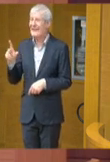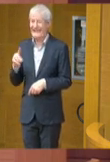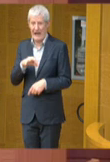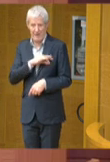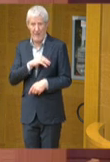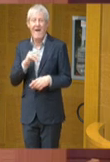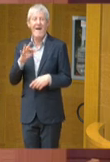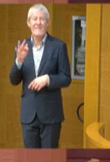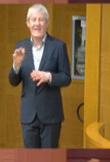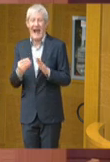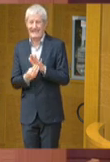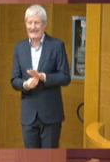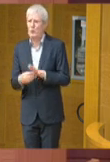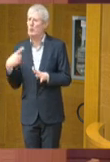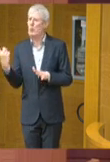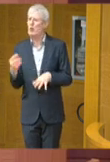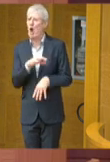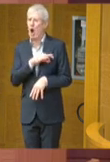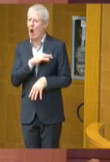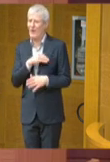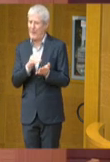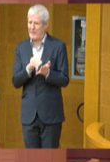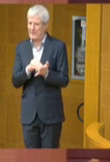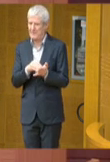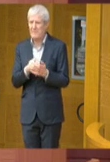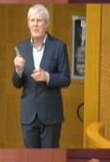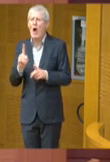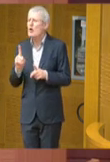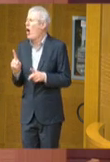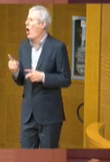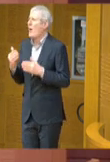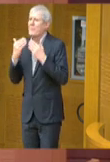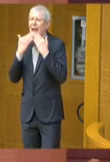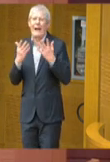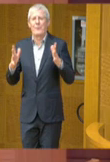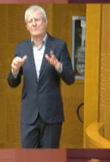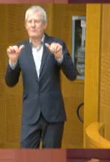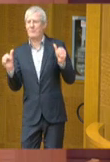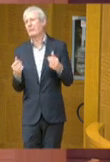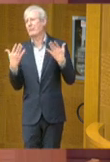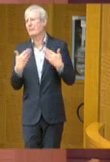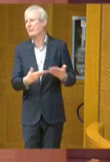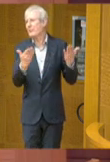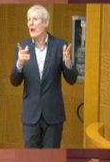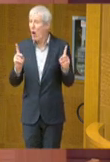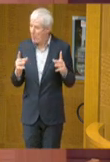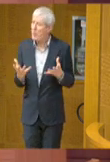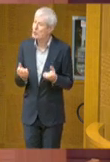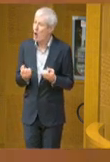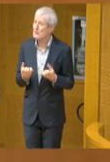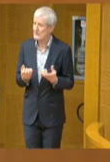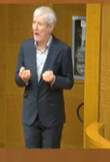Fassinetti e a tutti gli onorevoli presenti. Non è un ringraziamento di forma, è un ringraziamento di sostanza,